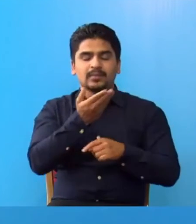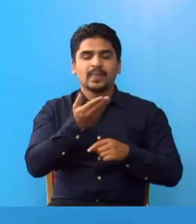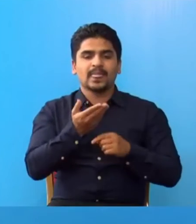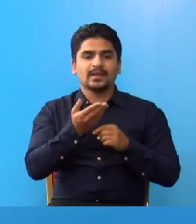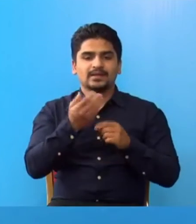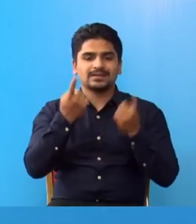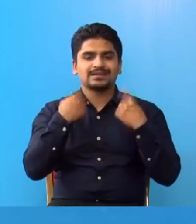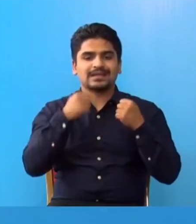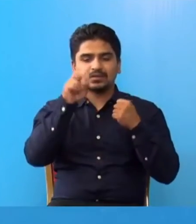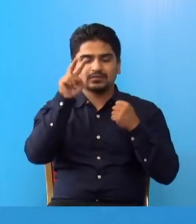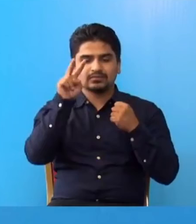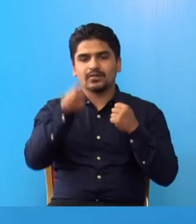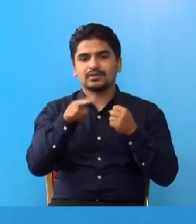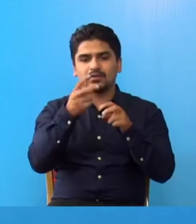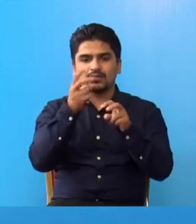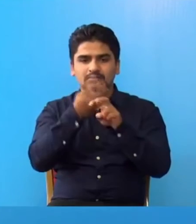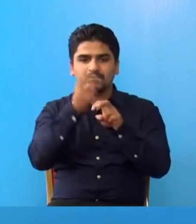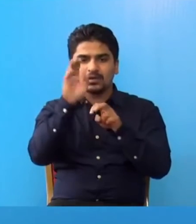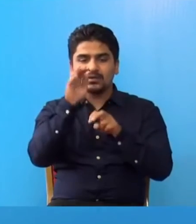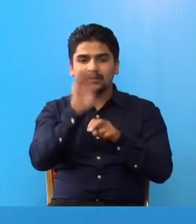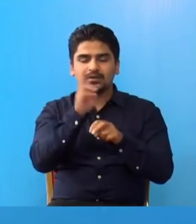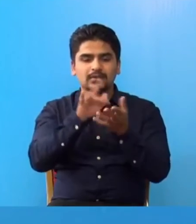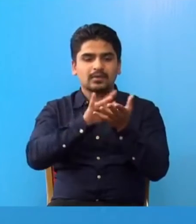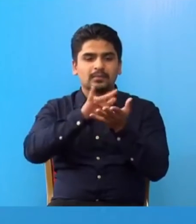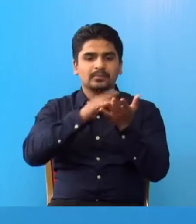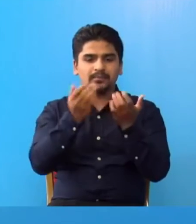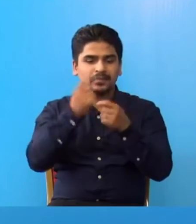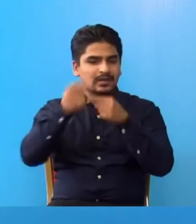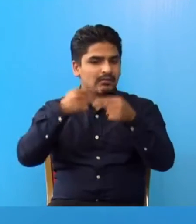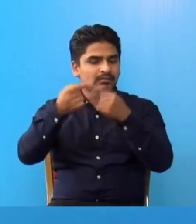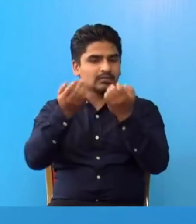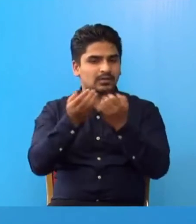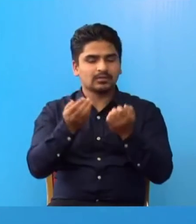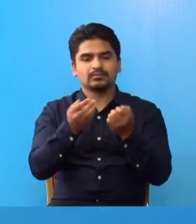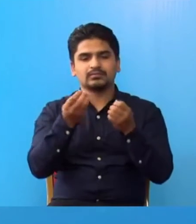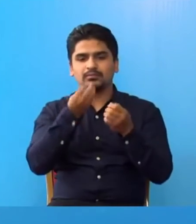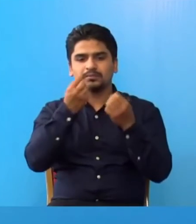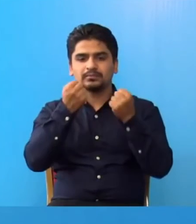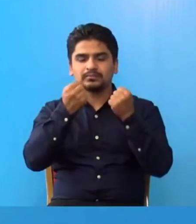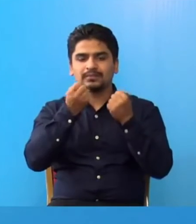कॉंपलिकेशन हो सक्छा, ती चीज कंट्र्लोल गने पनी आमरे ब्यायम अर्ले नियमिद बनाऊ, संतुलिट खानी कुर